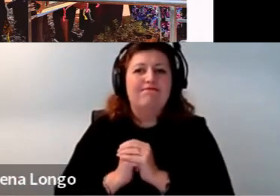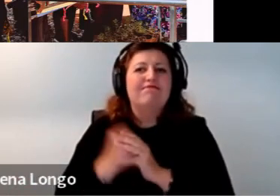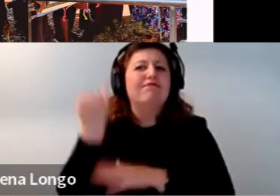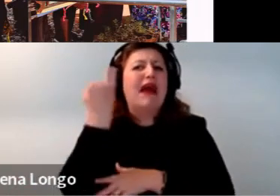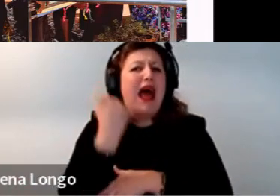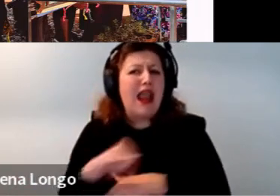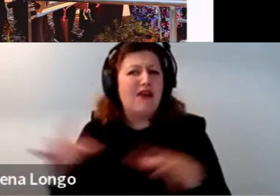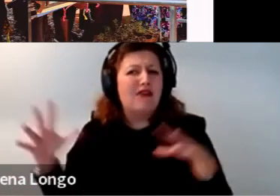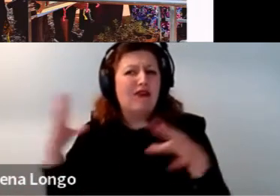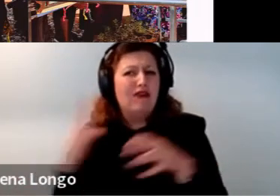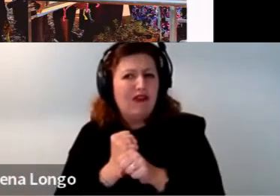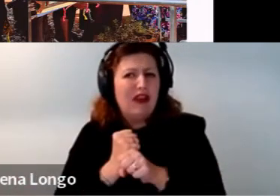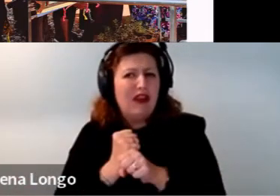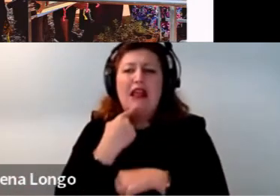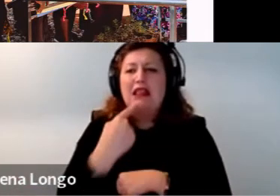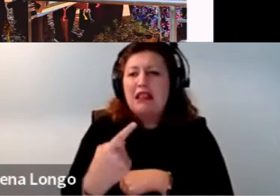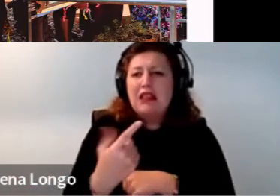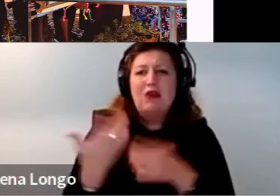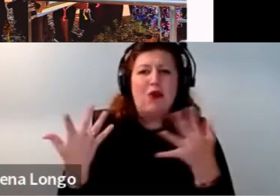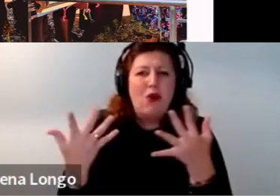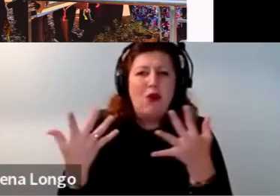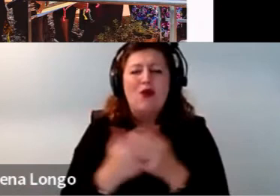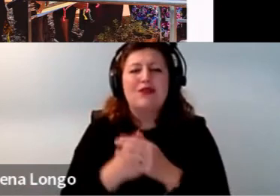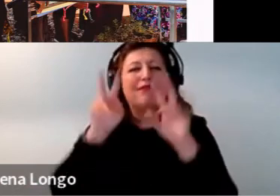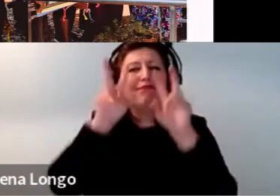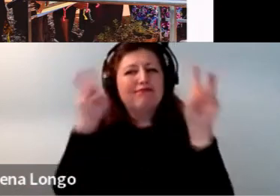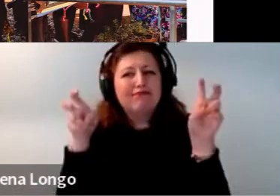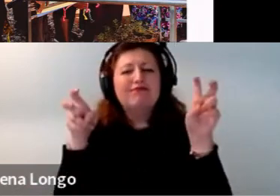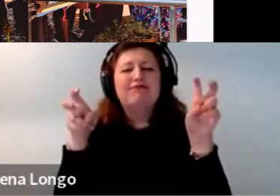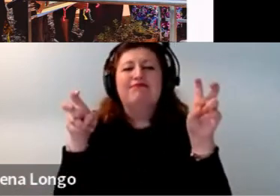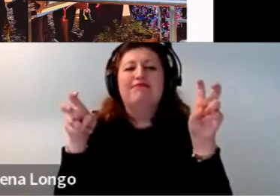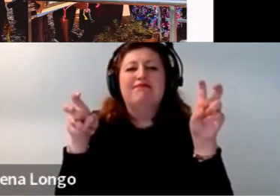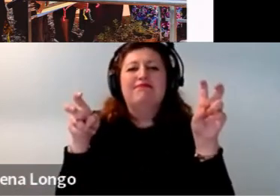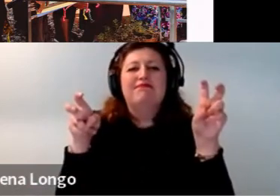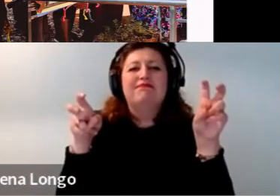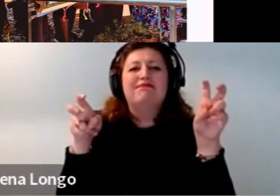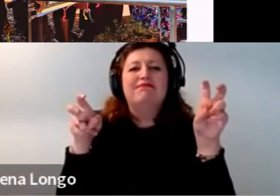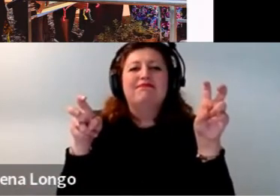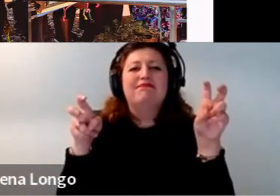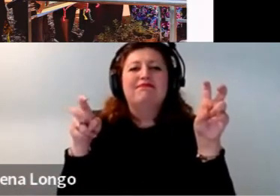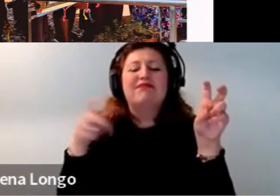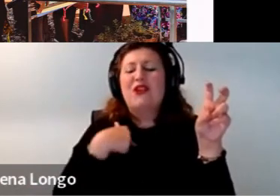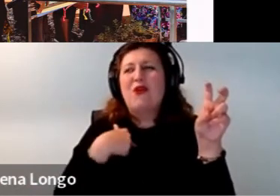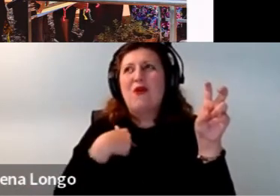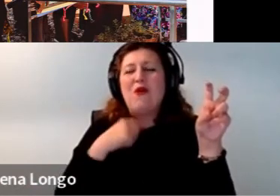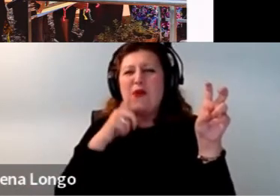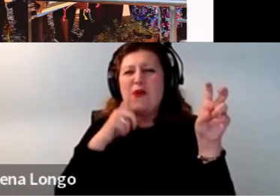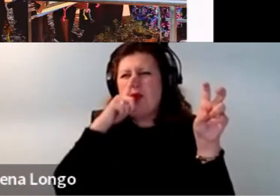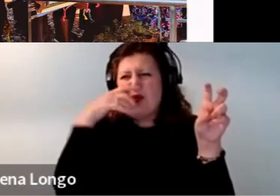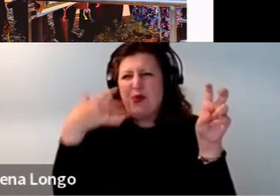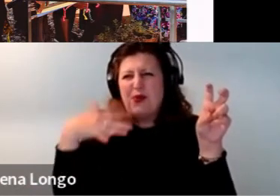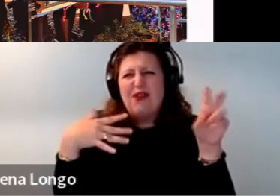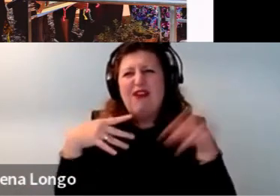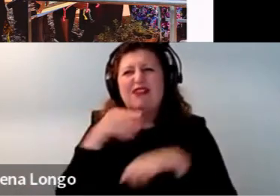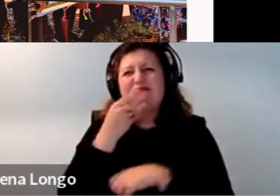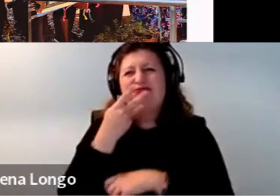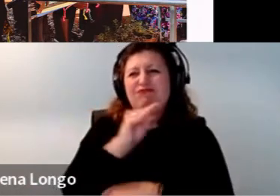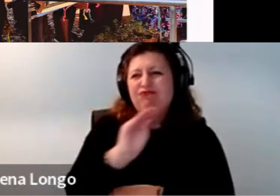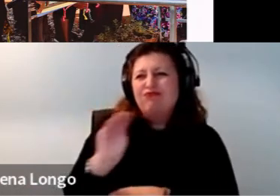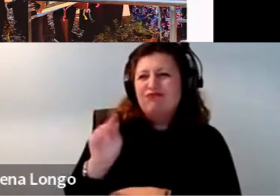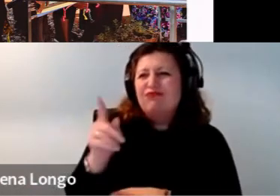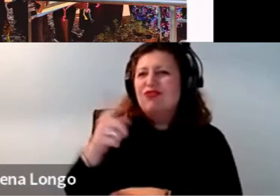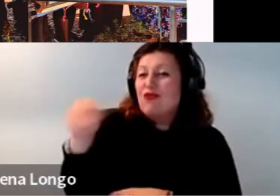tengo particolarmente a sottolineare, per cui poi sarei anche curiosa di sentire qualcuno di